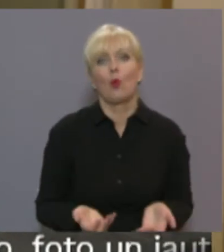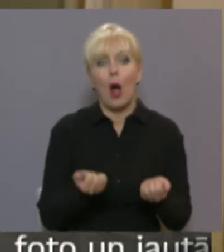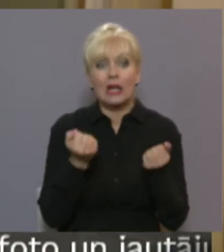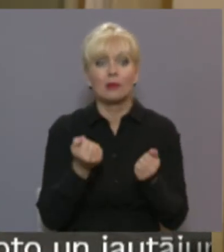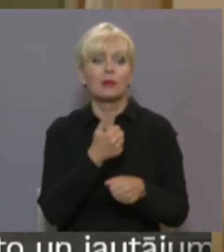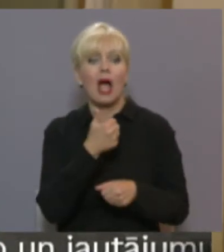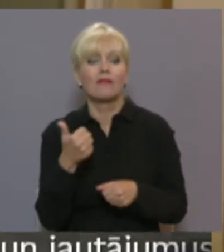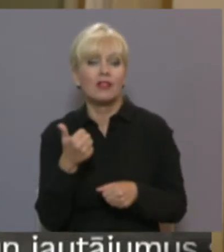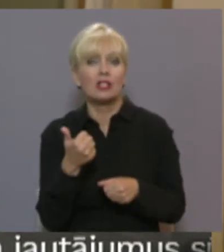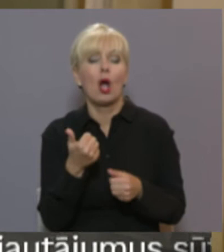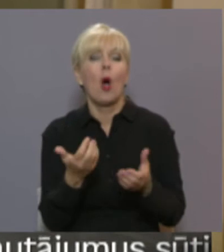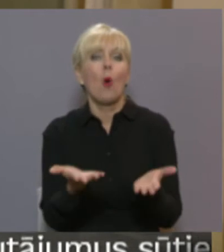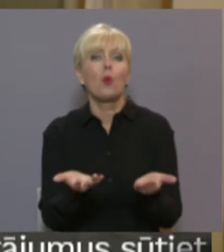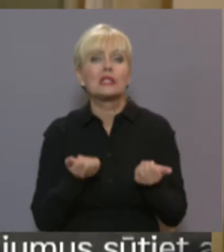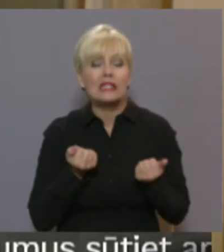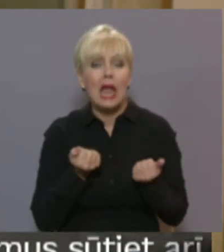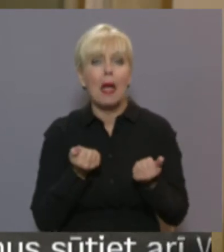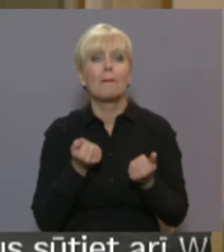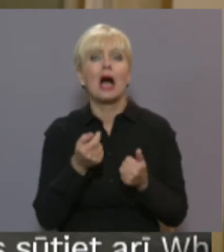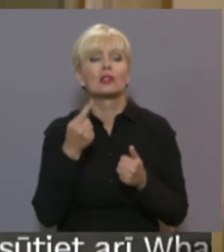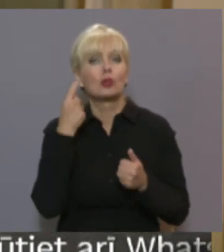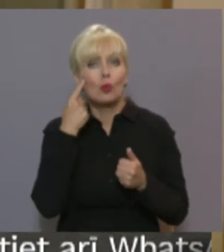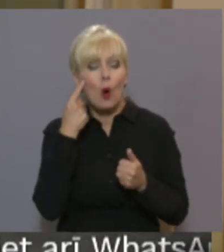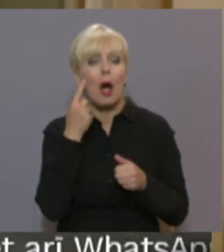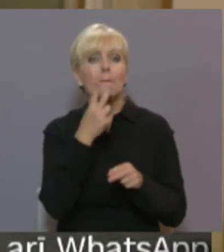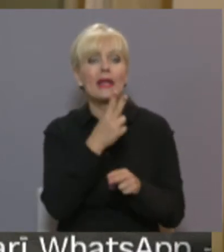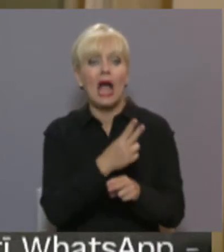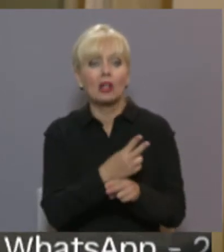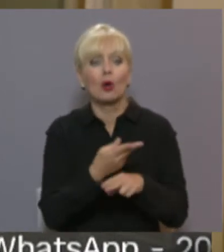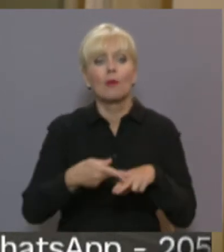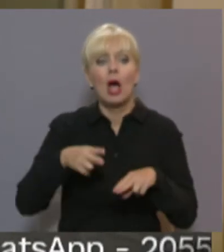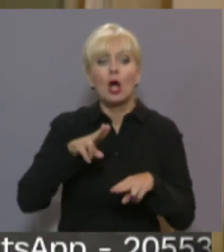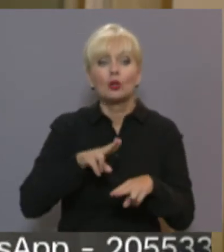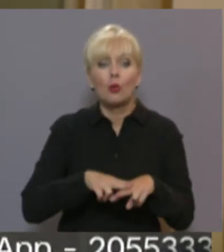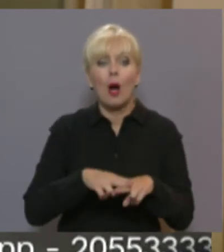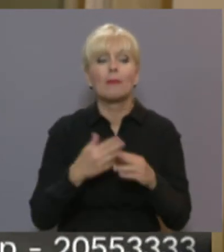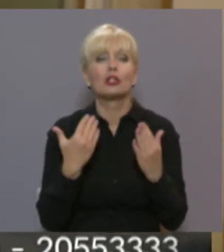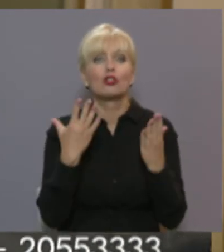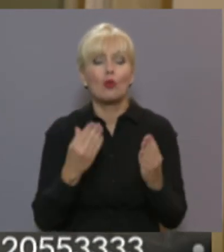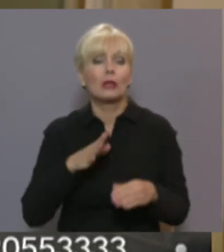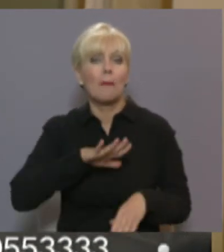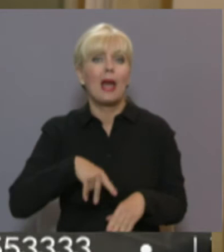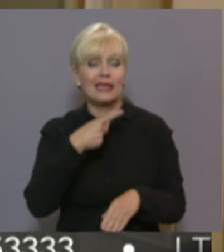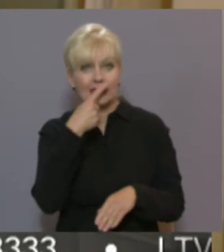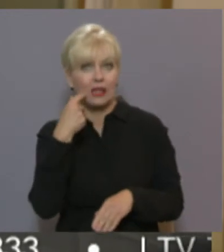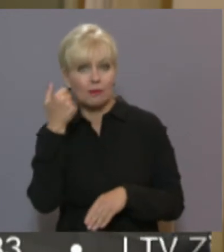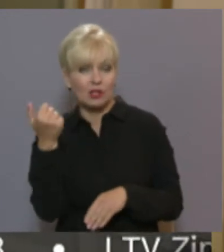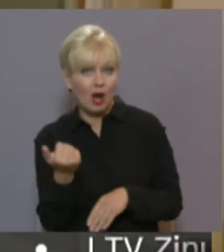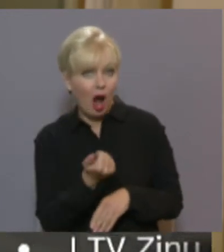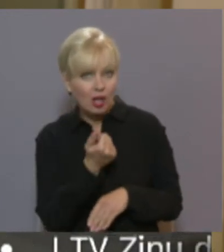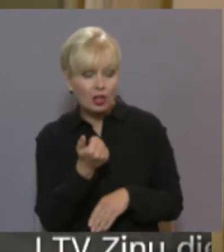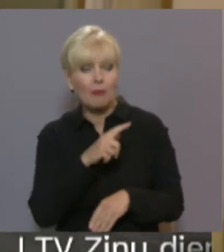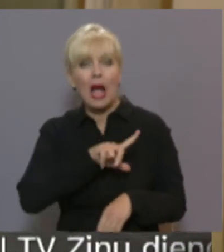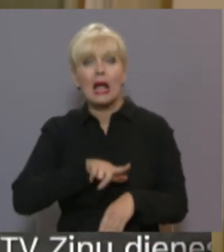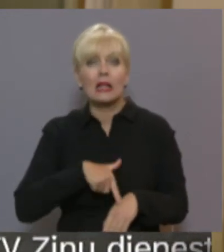Viņš uzņēmās, kā saka, šo pienākumu, un tāpēc šodien, pēc 100 gadiem, mēs,